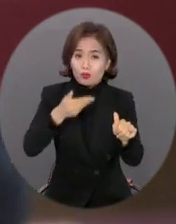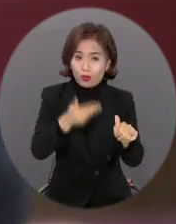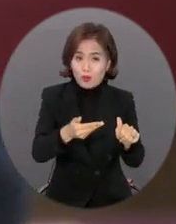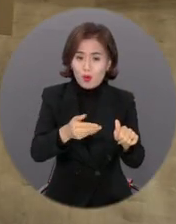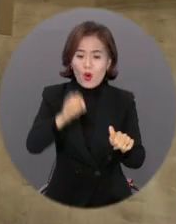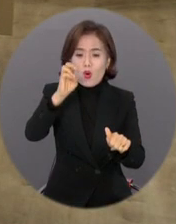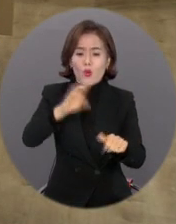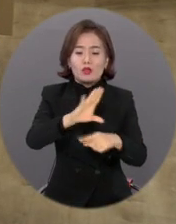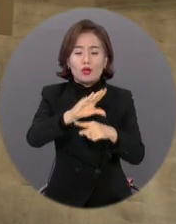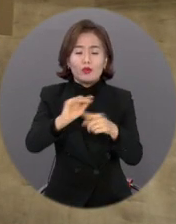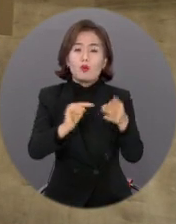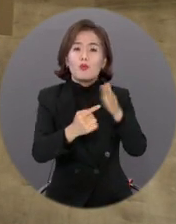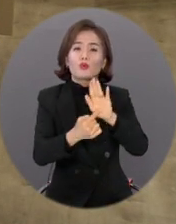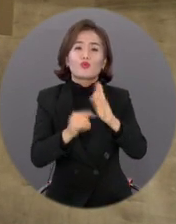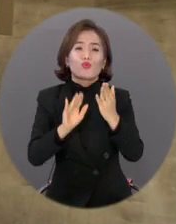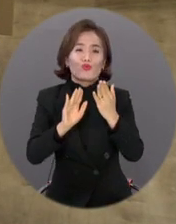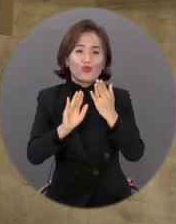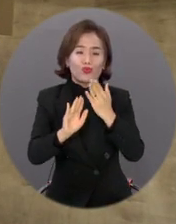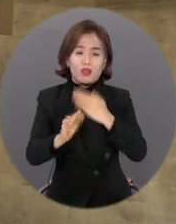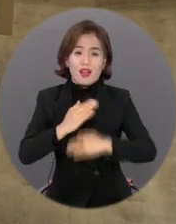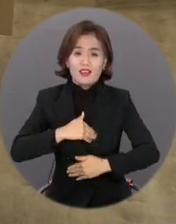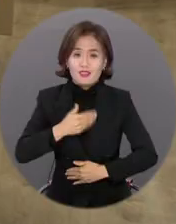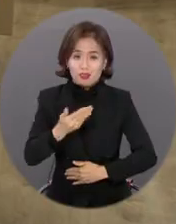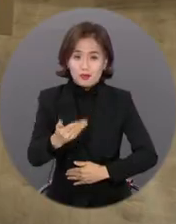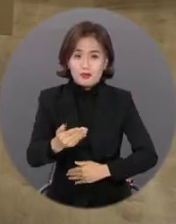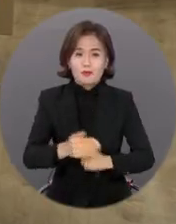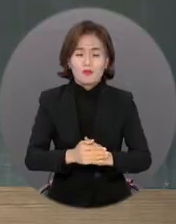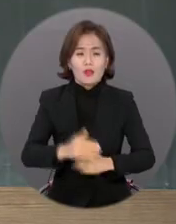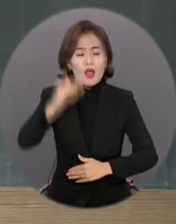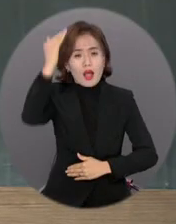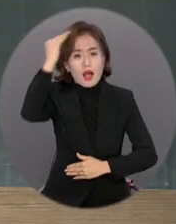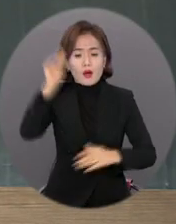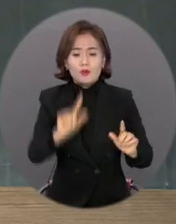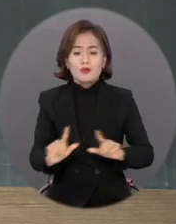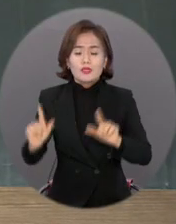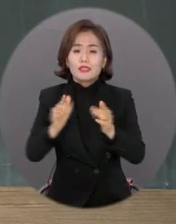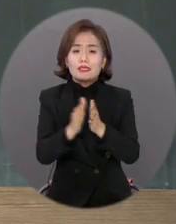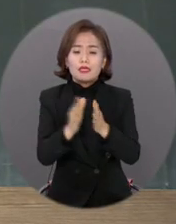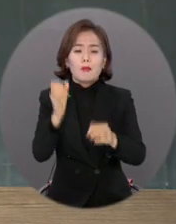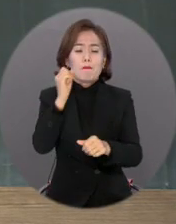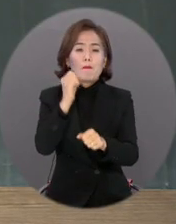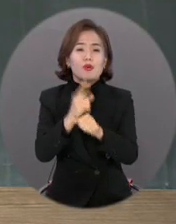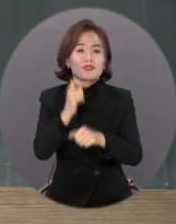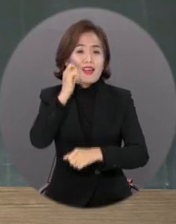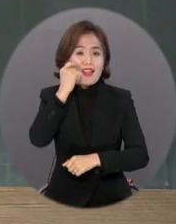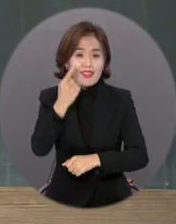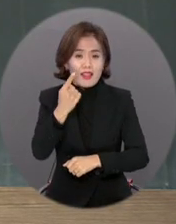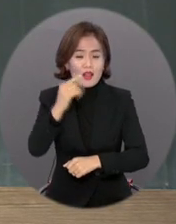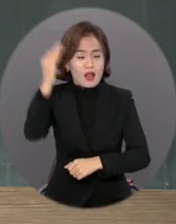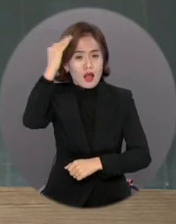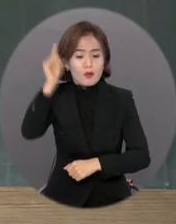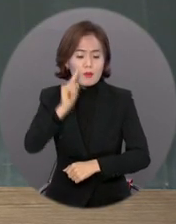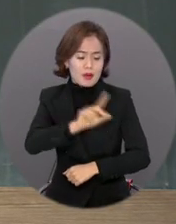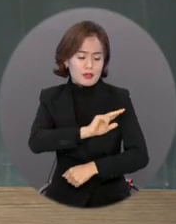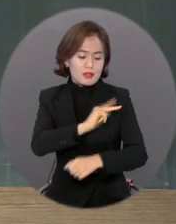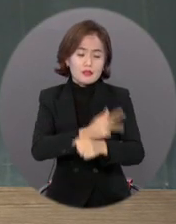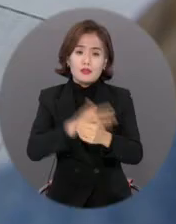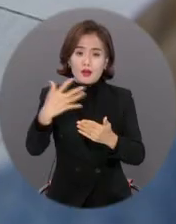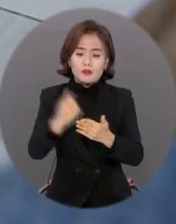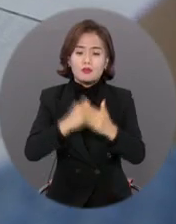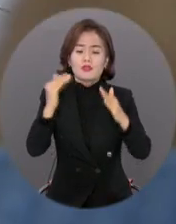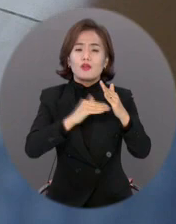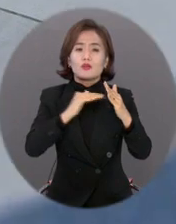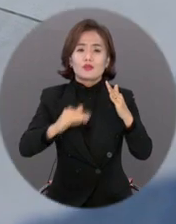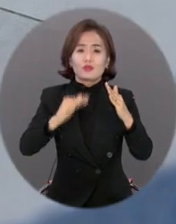지난달 광주 MBC 보도를 통해 알려졌습니다. 한국 생활에 나선 지 어느덧 한 달째, 한국어 자격증을 따고